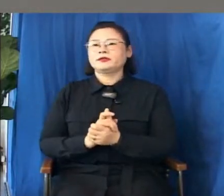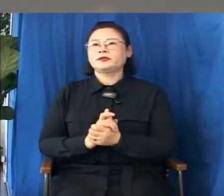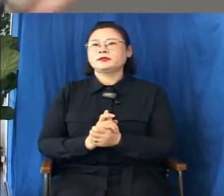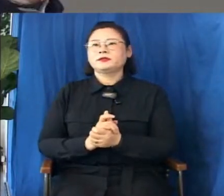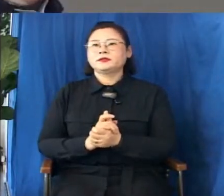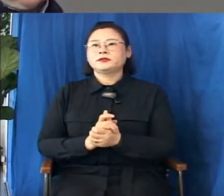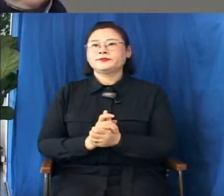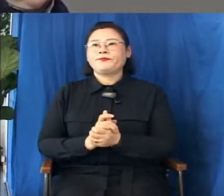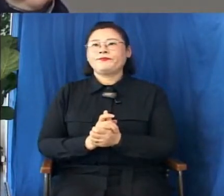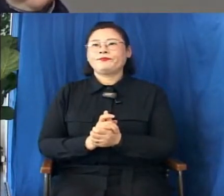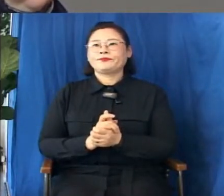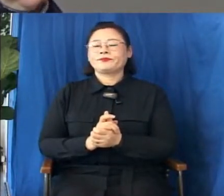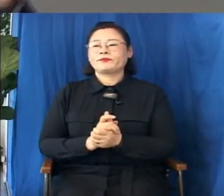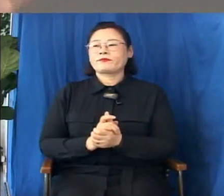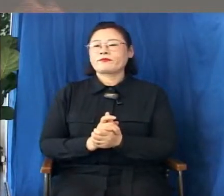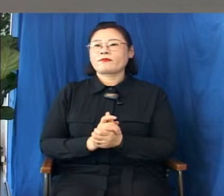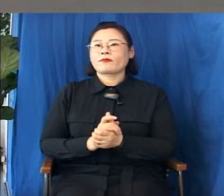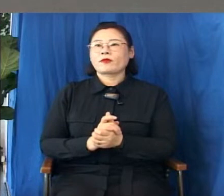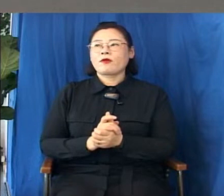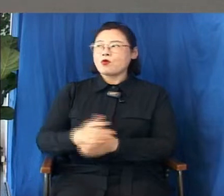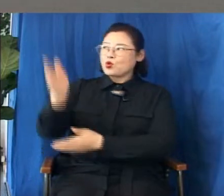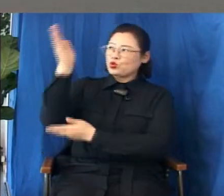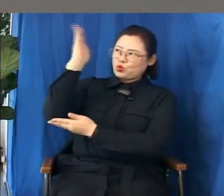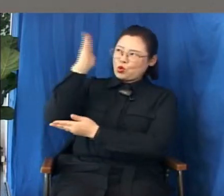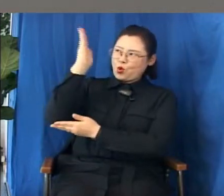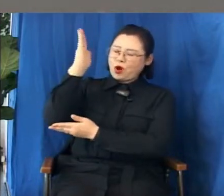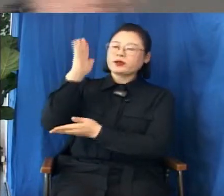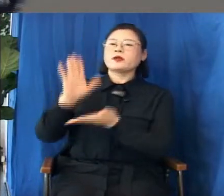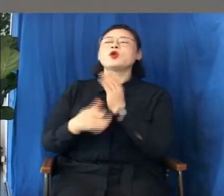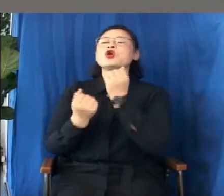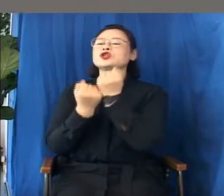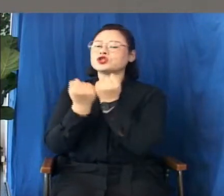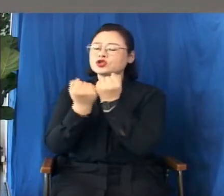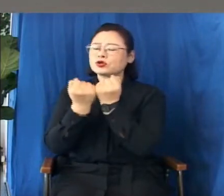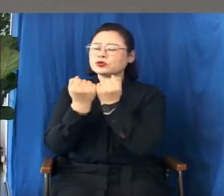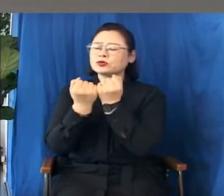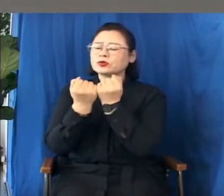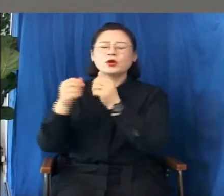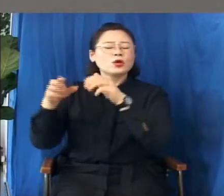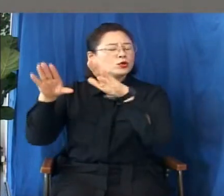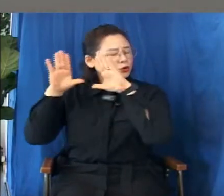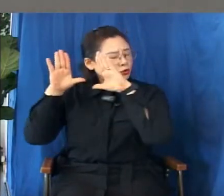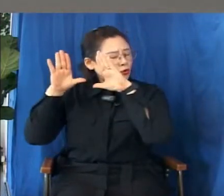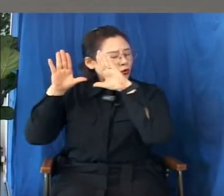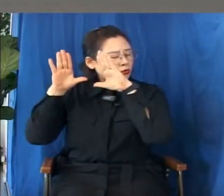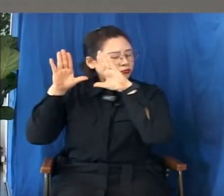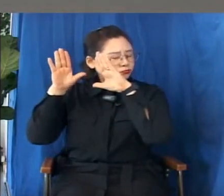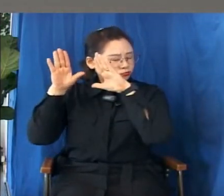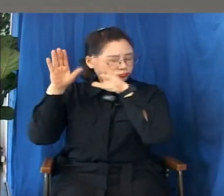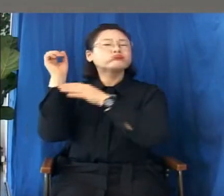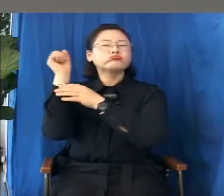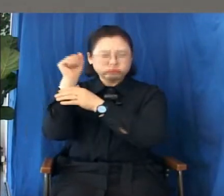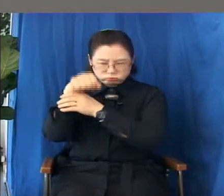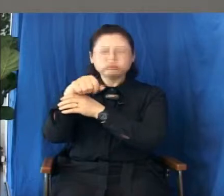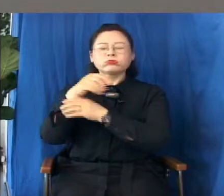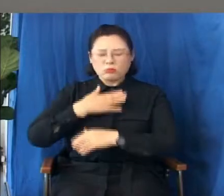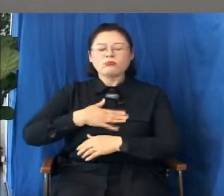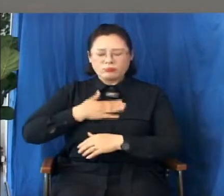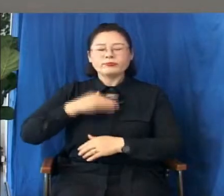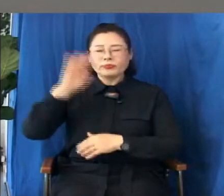그러고서 이제 얘기를 했더니 그 설득이 먹힌 겁니다. 그래서 그냥 내보내기는 좀